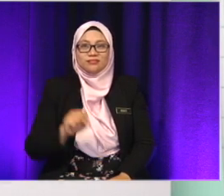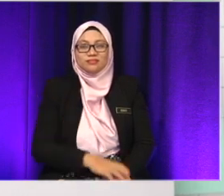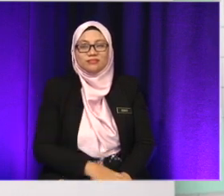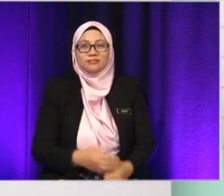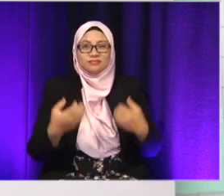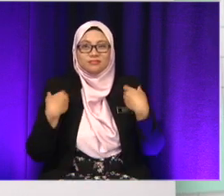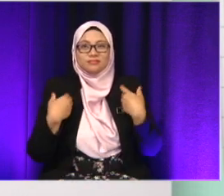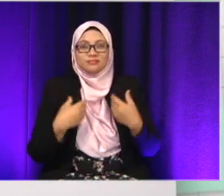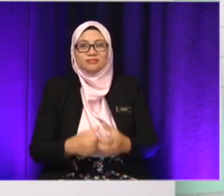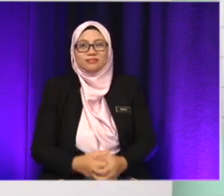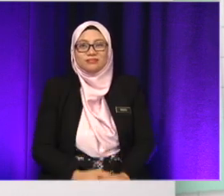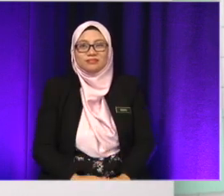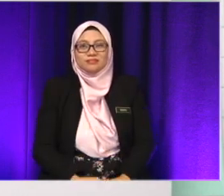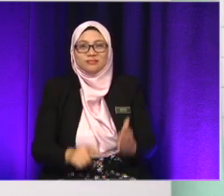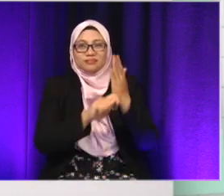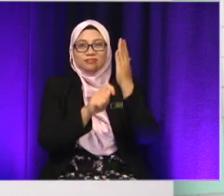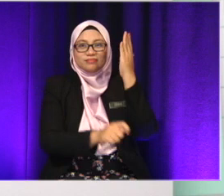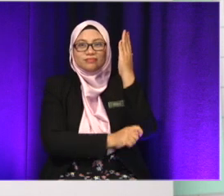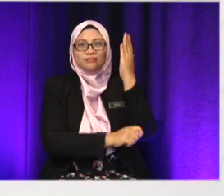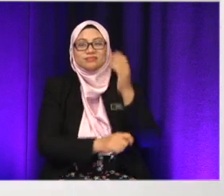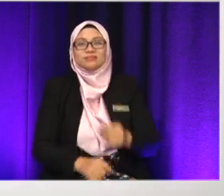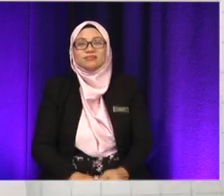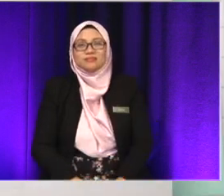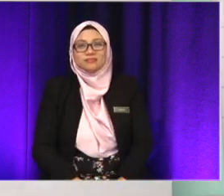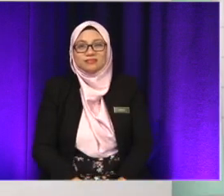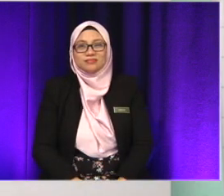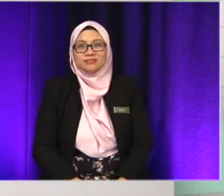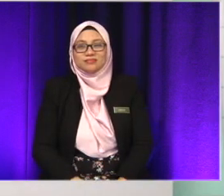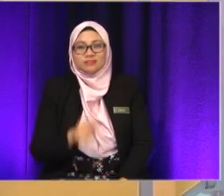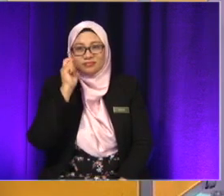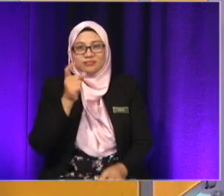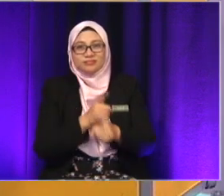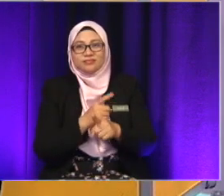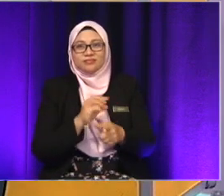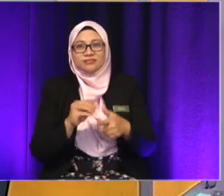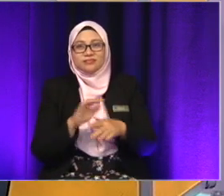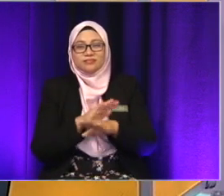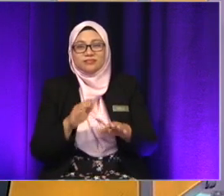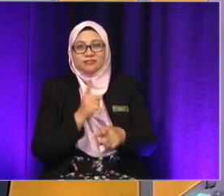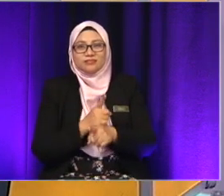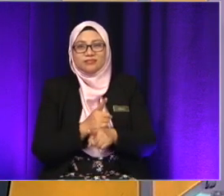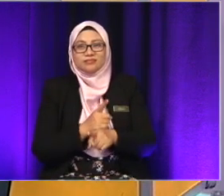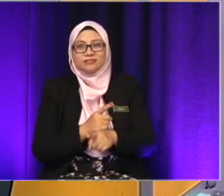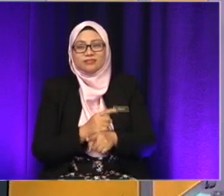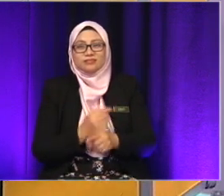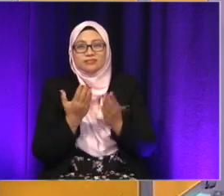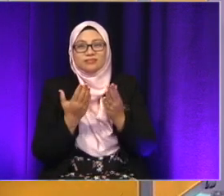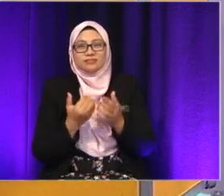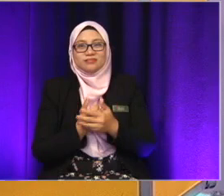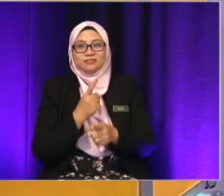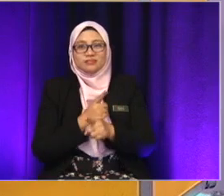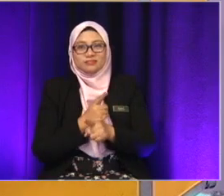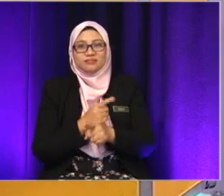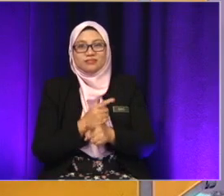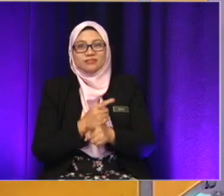lagi tangki. Okeylah. Okey, kita tengok betul tak betul Aiman jawab ni. Okey. Alhamdulillah kita ada 7